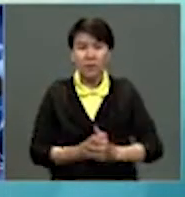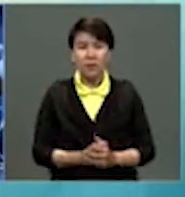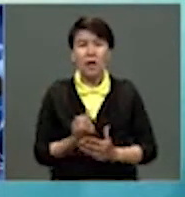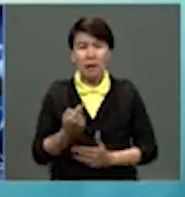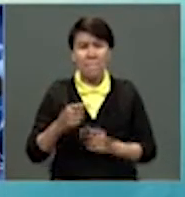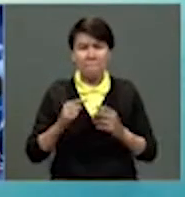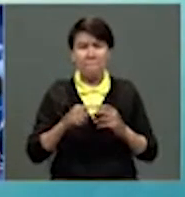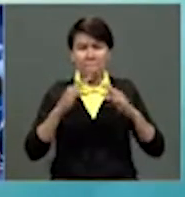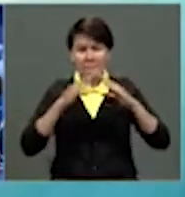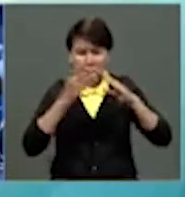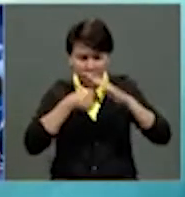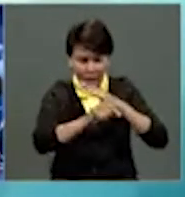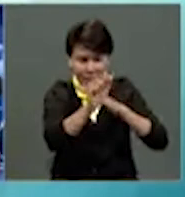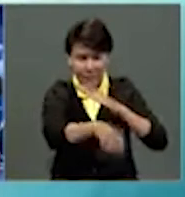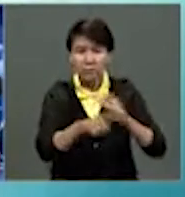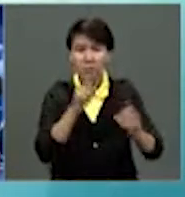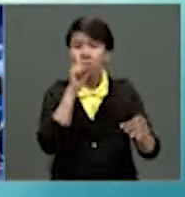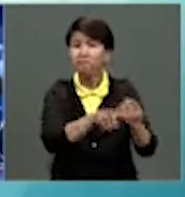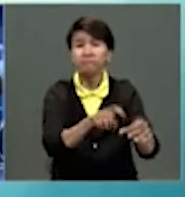โทรมานะครับแล้วเคยไปแต่ไม่เช็คอินหรือไม่ทำหรือไม่ทำไมนะครับก็เพราะว่า18%